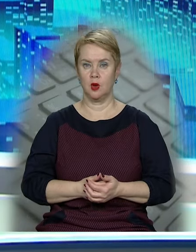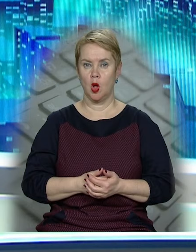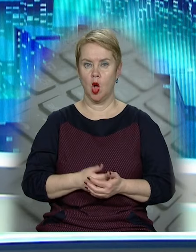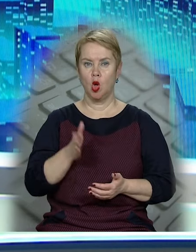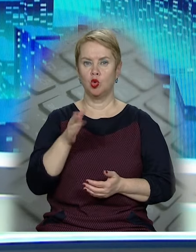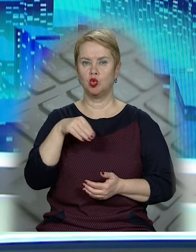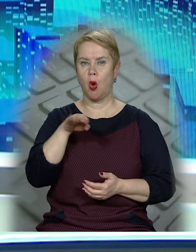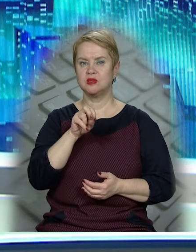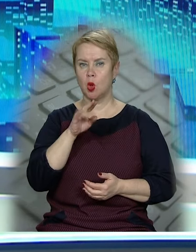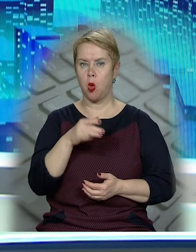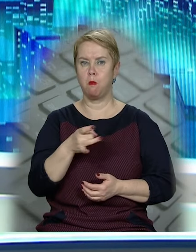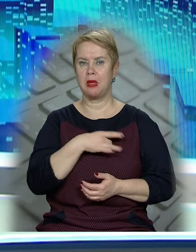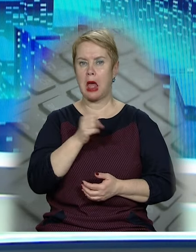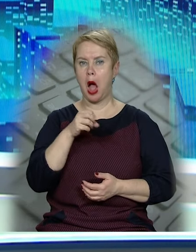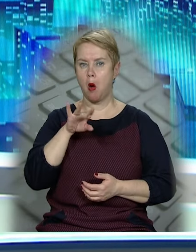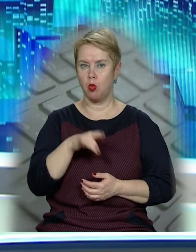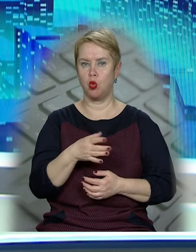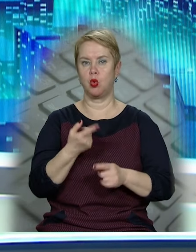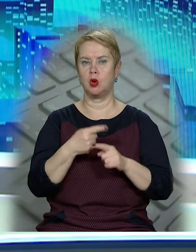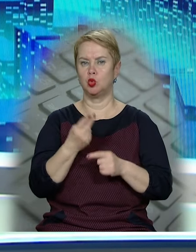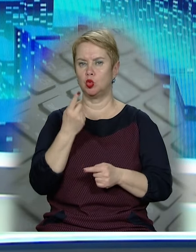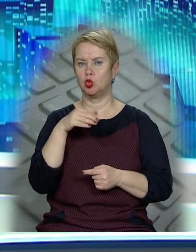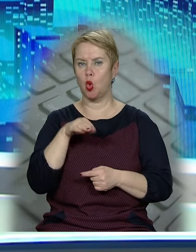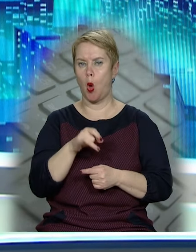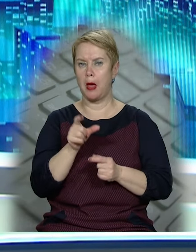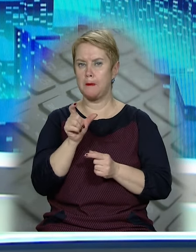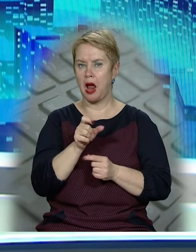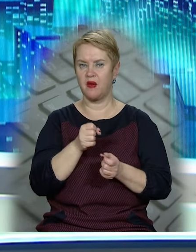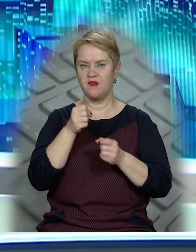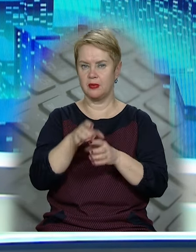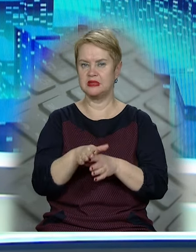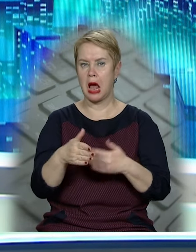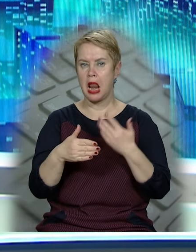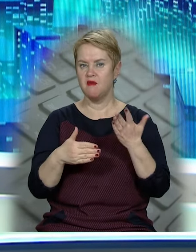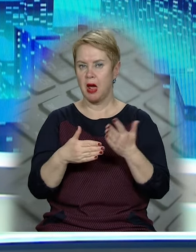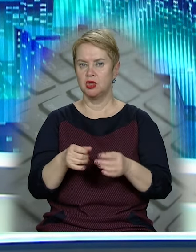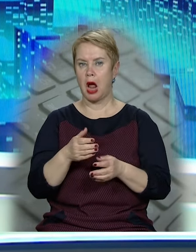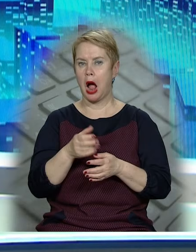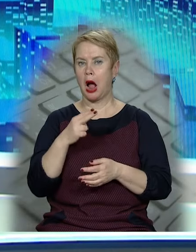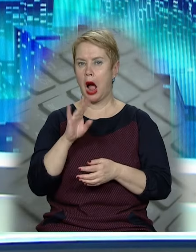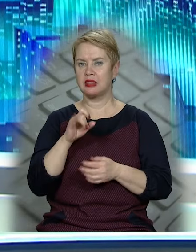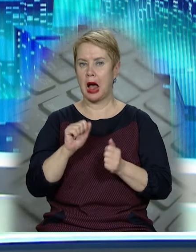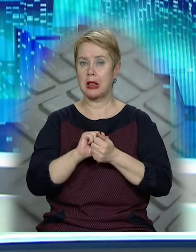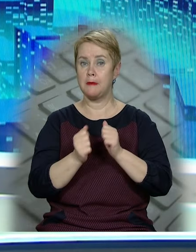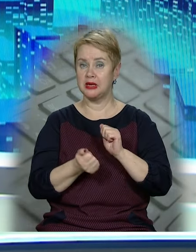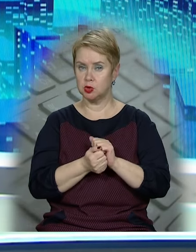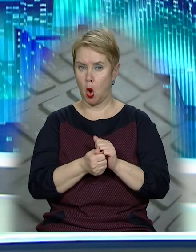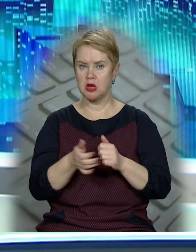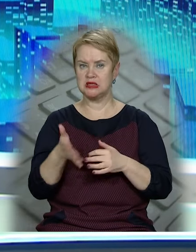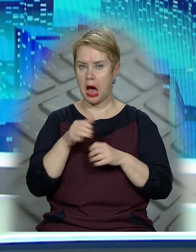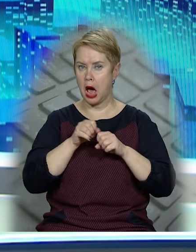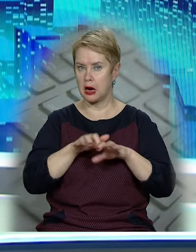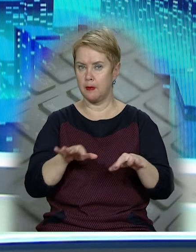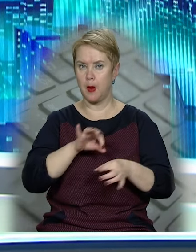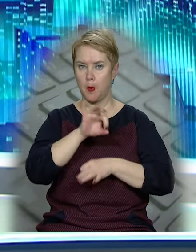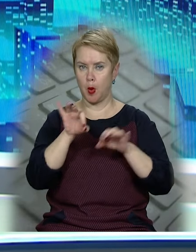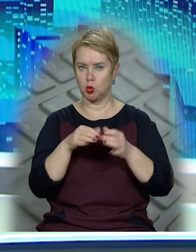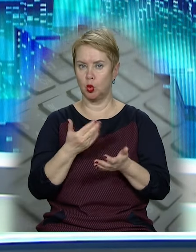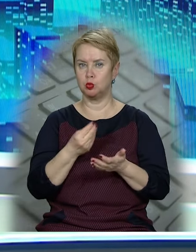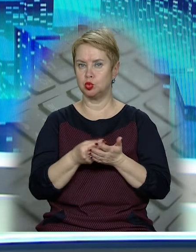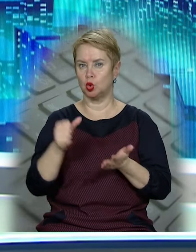Товстолоб, короб та білий амур. Близько тонни мальків випустили у лівобережний дренажний канал Кам'янського. За риблення – частина проєкту